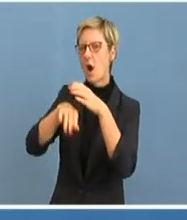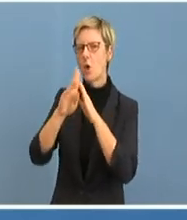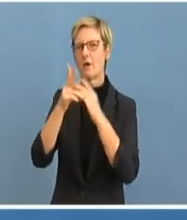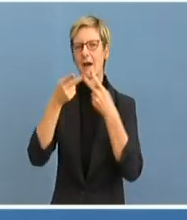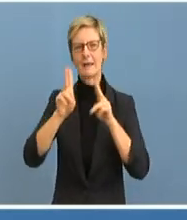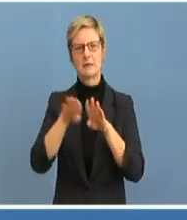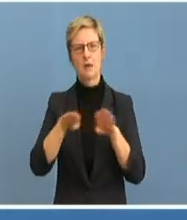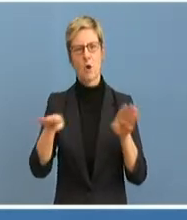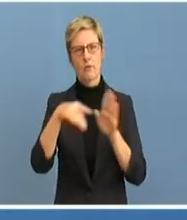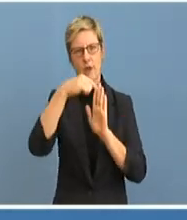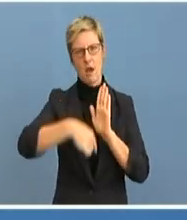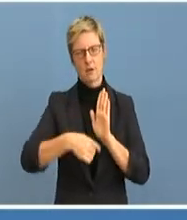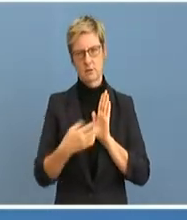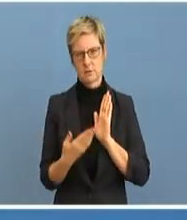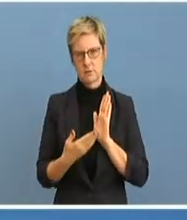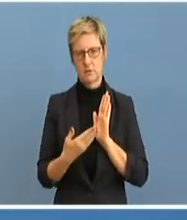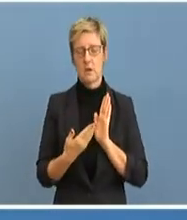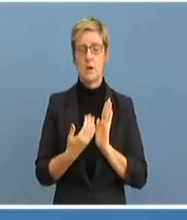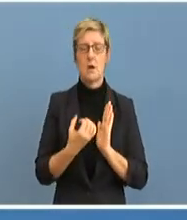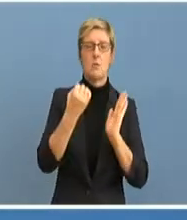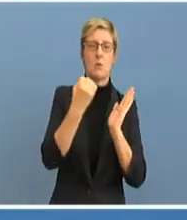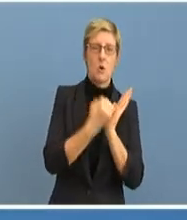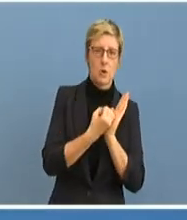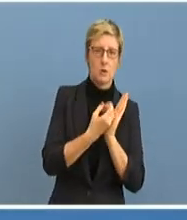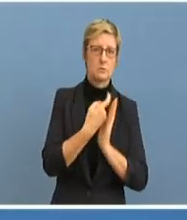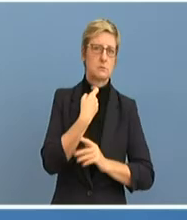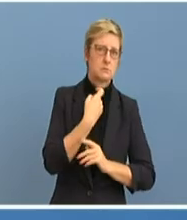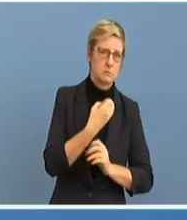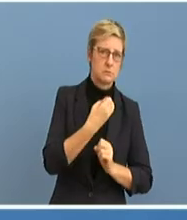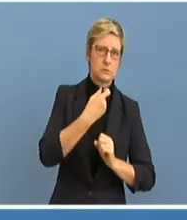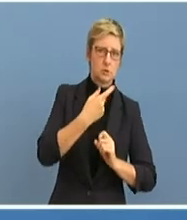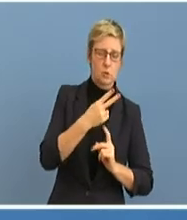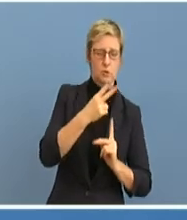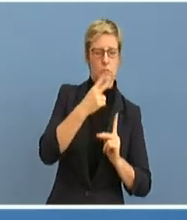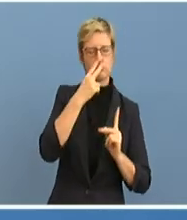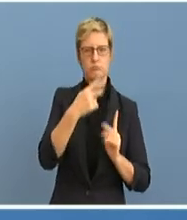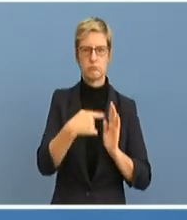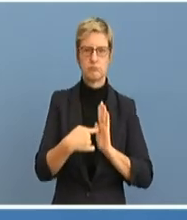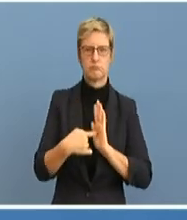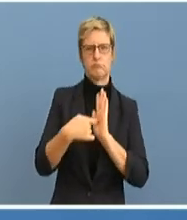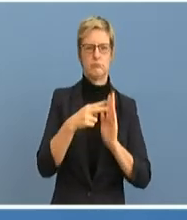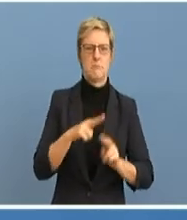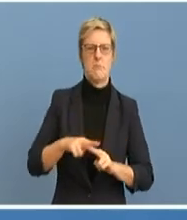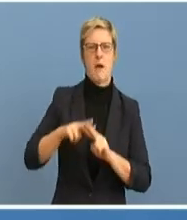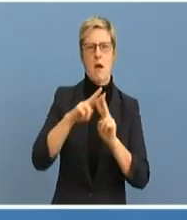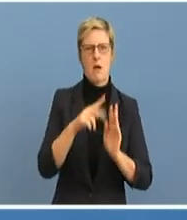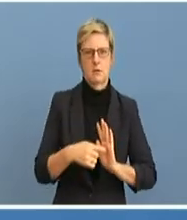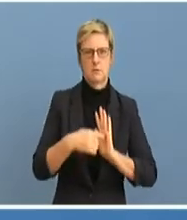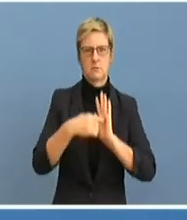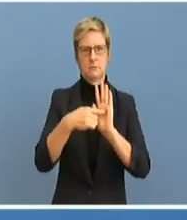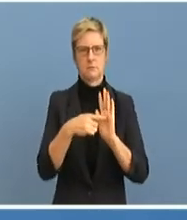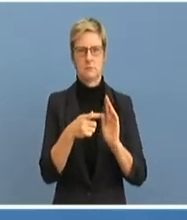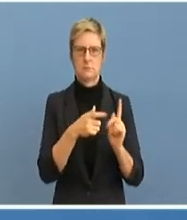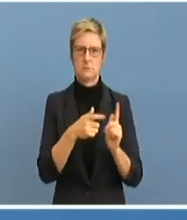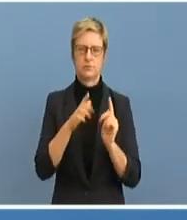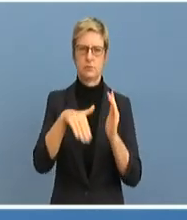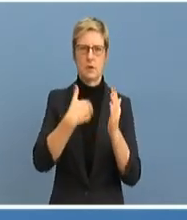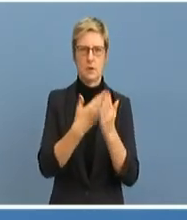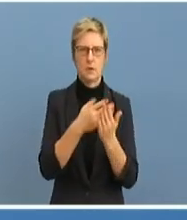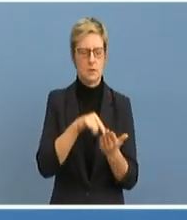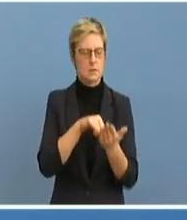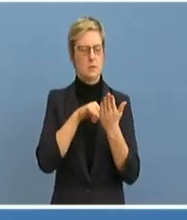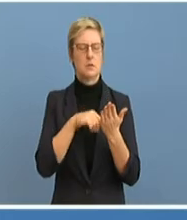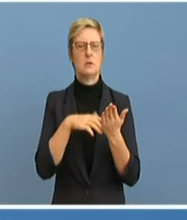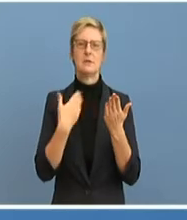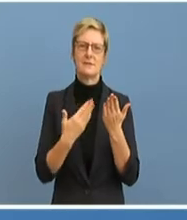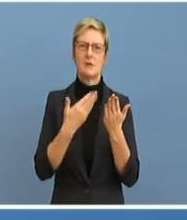aller Stellen, die behördlicherseits mit einem Bedarf auf den Markt treten, und müssen die hier jetzt